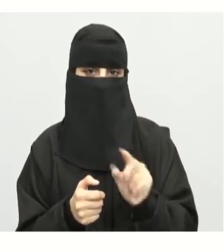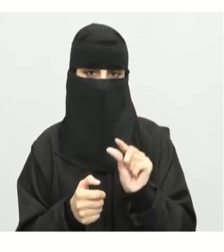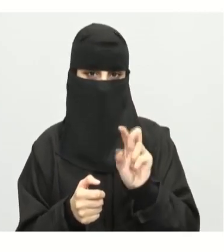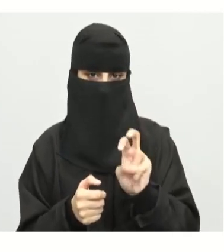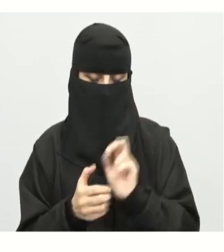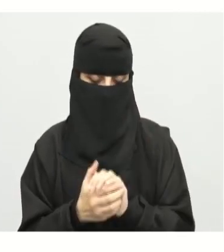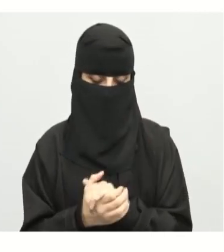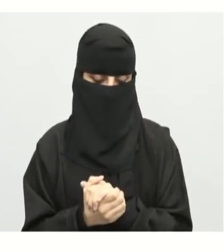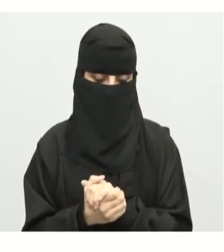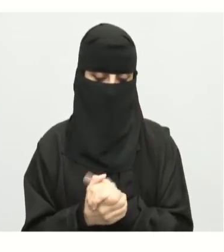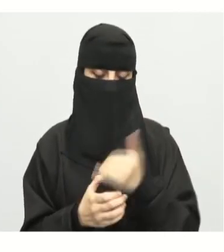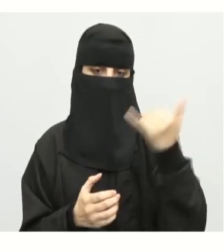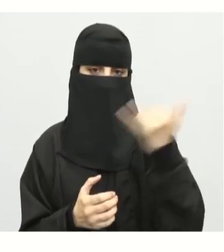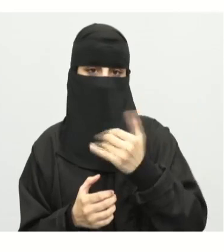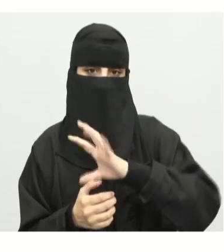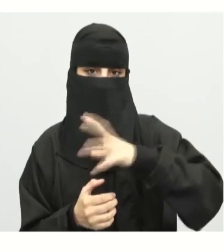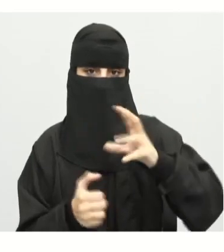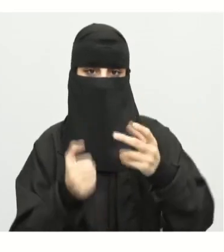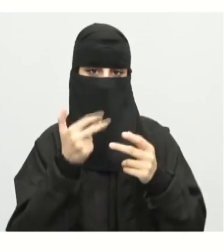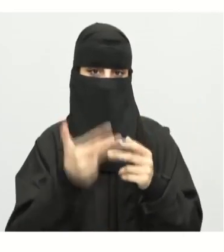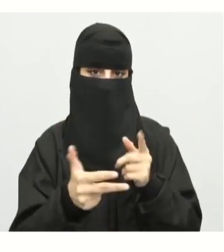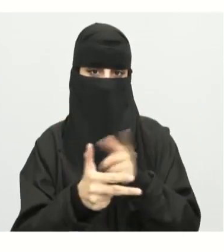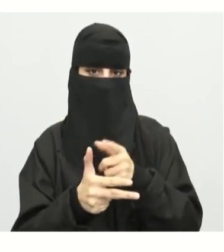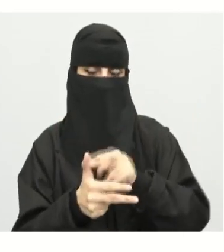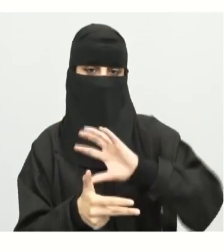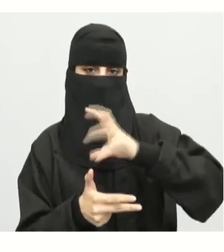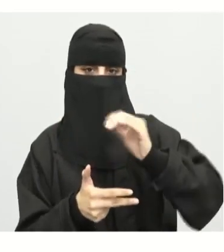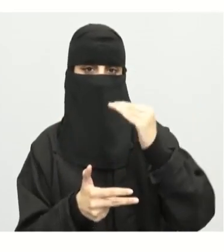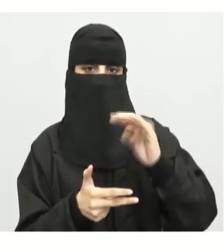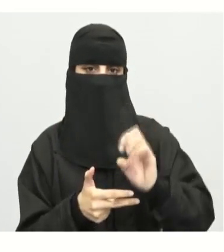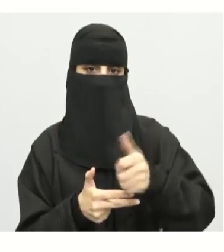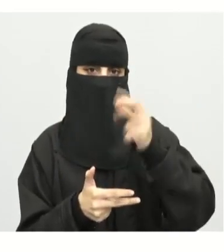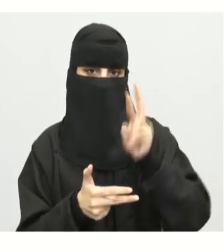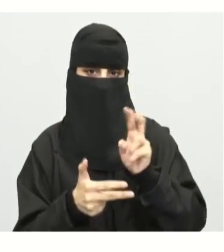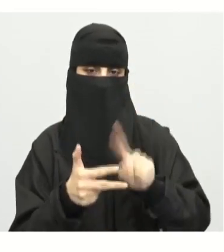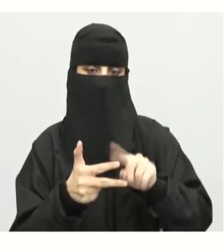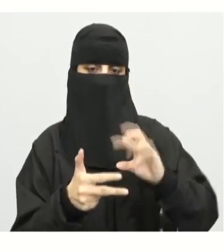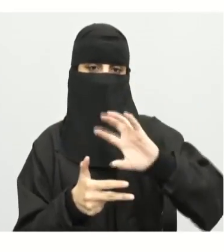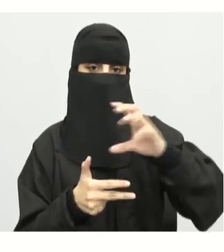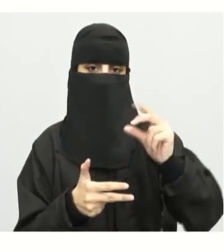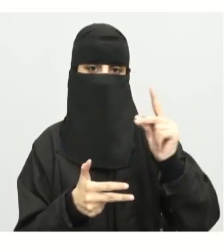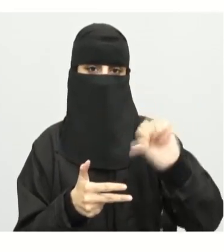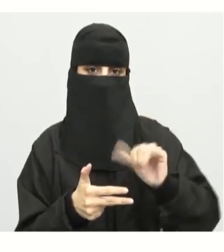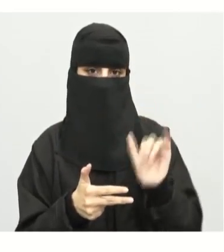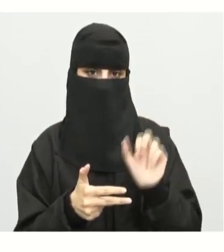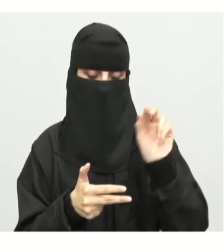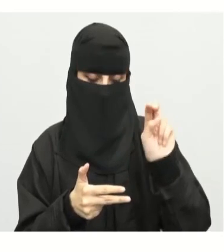اذا اهم الجبال في وطني جبال الحجاز جبال الطويق جبال المنفرده